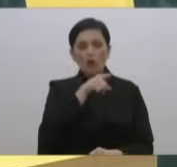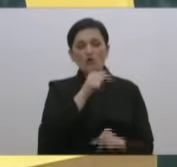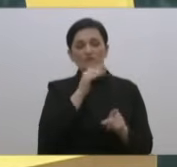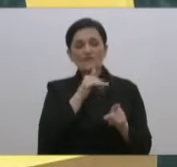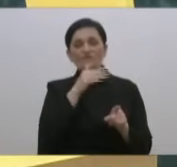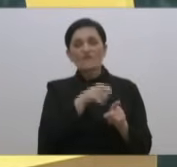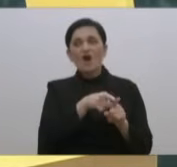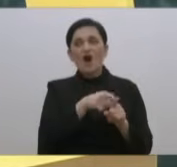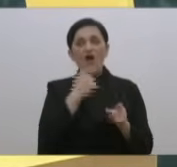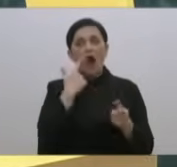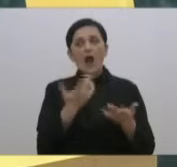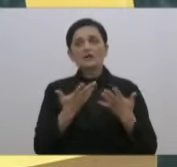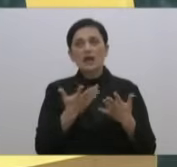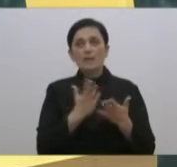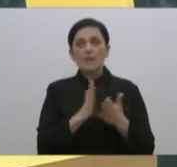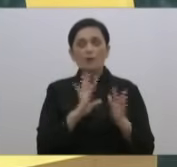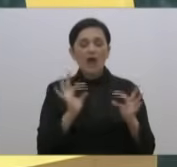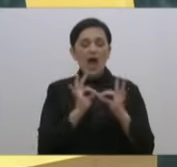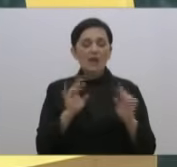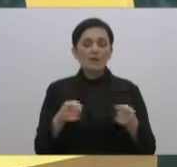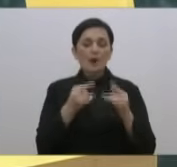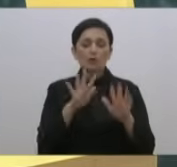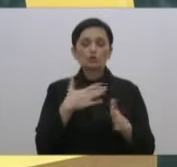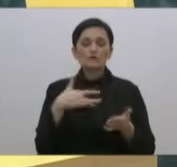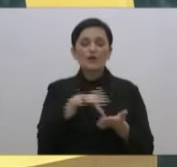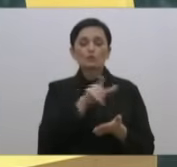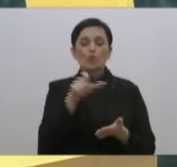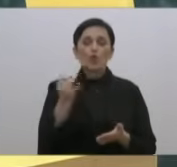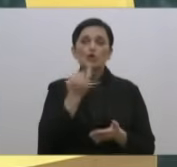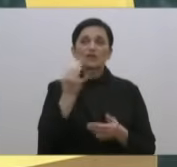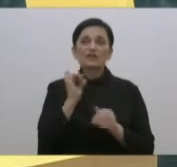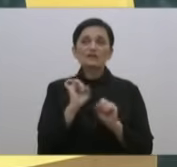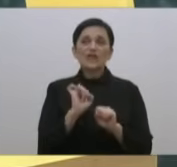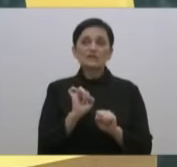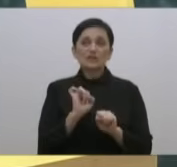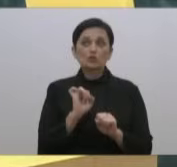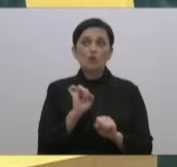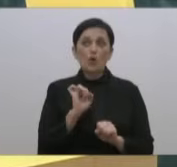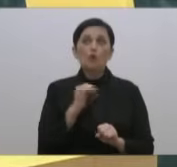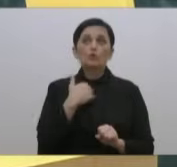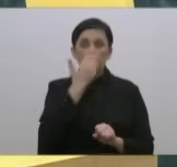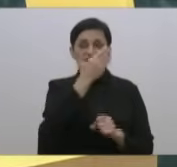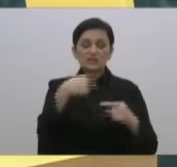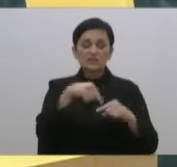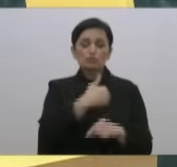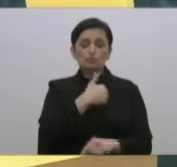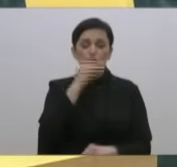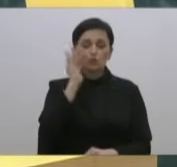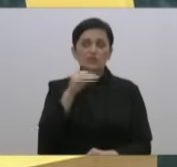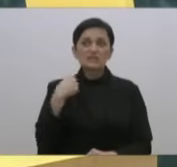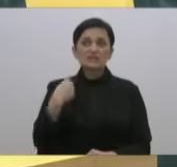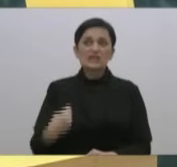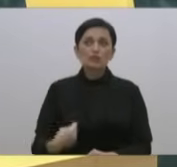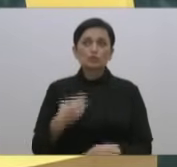თითქოს არაეფექტურია, არაფერს ახორციელებს ჩვენი მოქალაქეების ინტერესების დასაცავად. მე მსურს ჩვენ საზოგადოებას შევახსენო